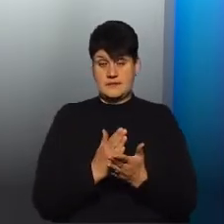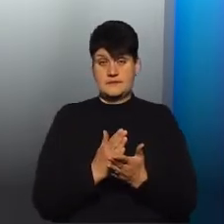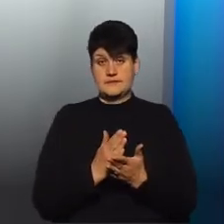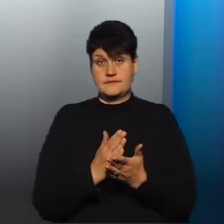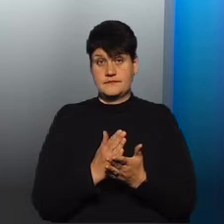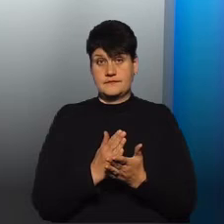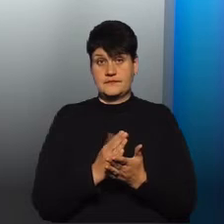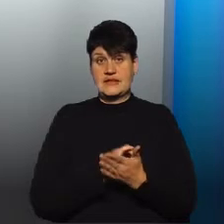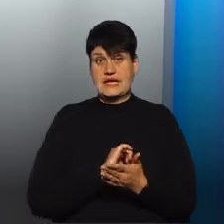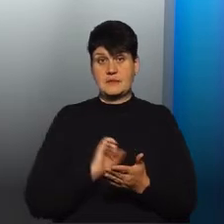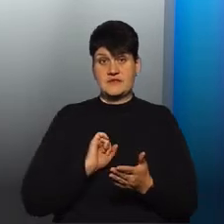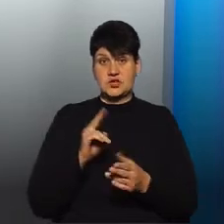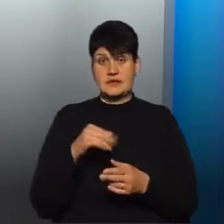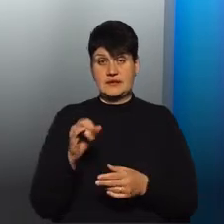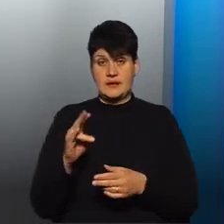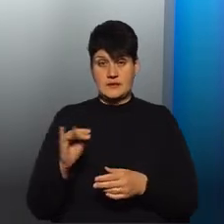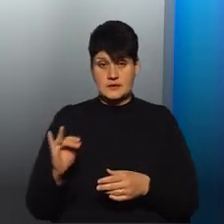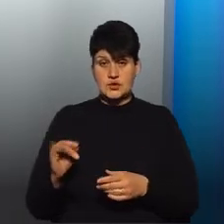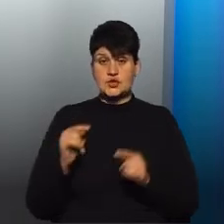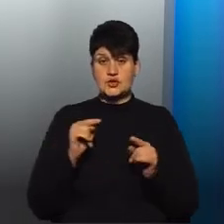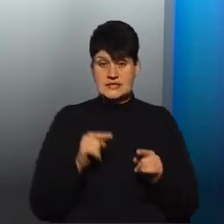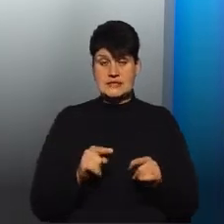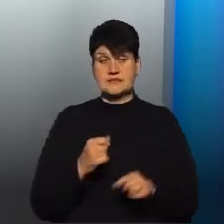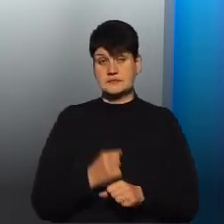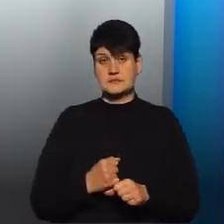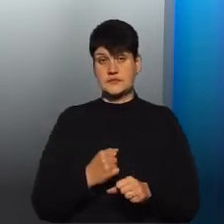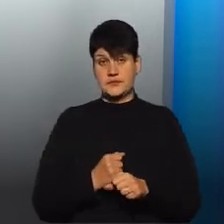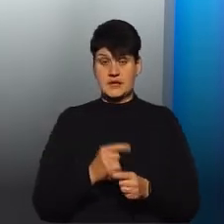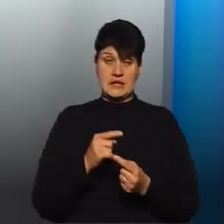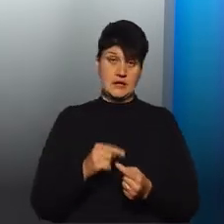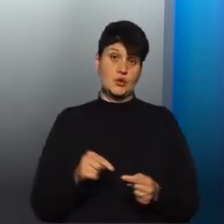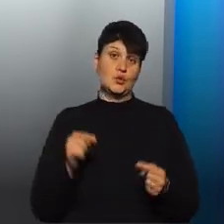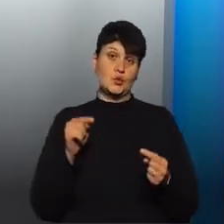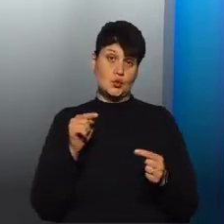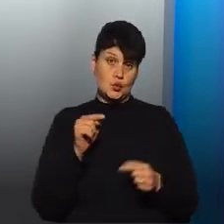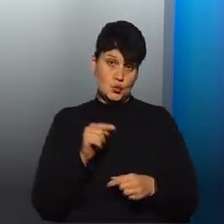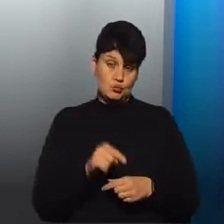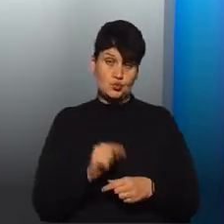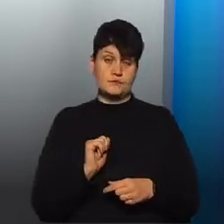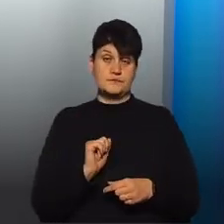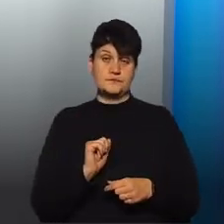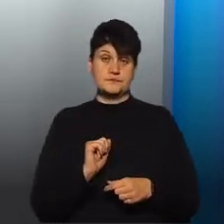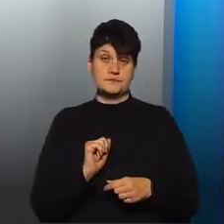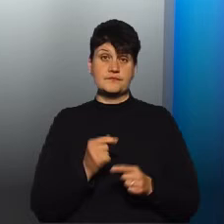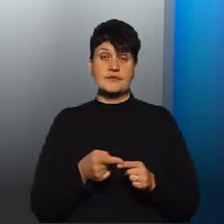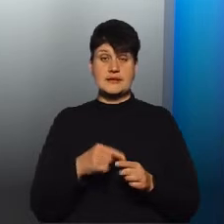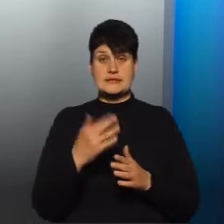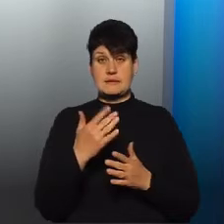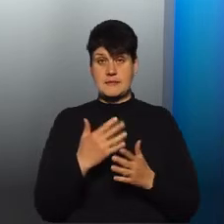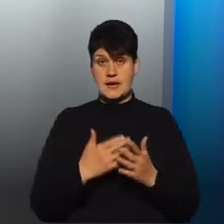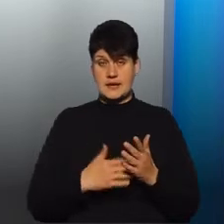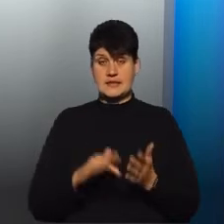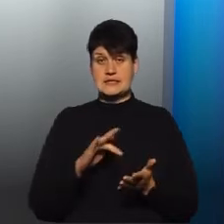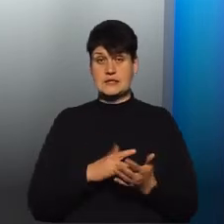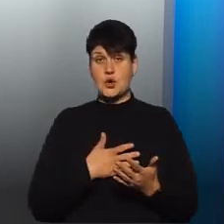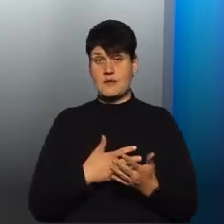терапевтичні дані, так, все-таки ж ці препарати діють. І відповідно тому десь у цей перелік, так, і Центр громадського здоров'я